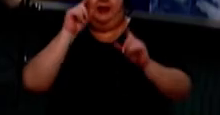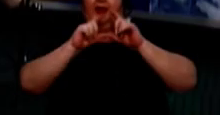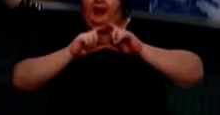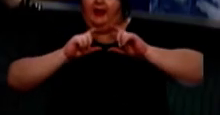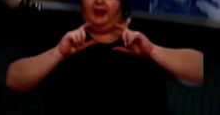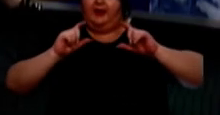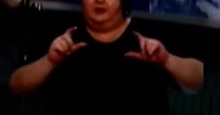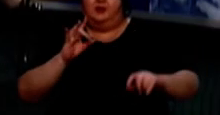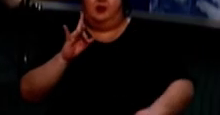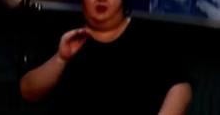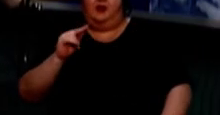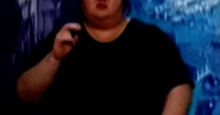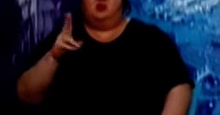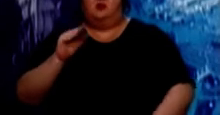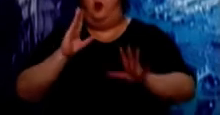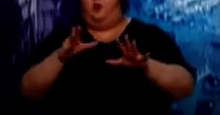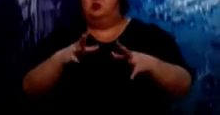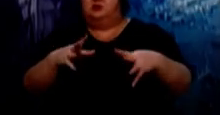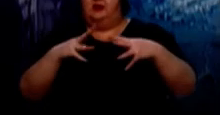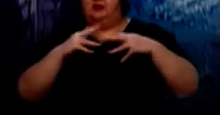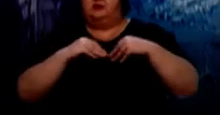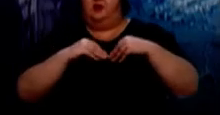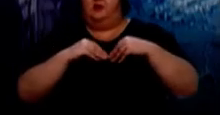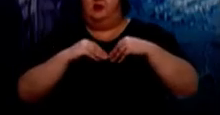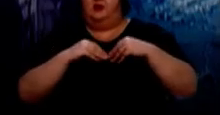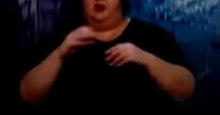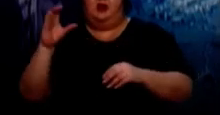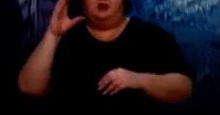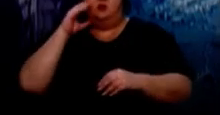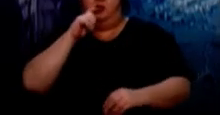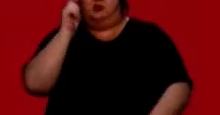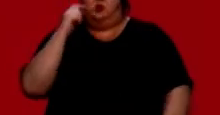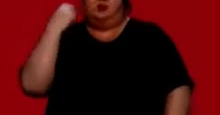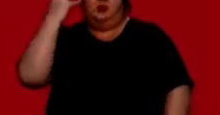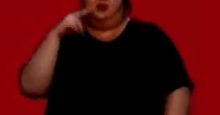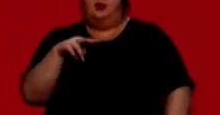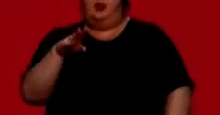Будьте з нами, дивіться Суспільне телебачення, слухайте Українське радіо «Полтава». На все добре!